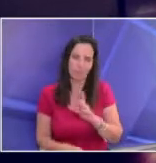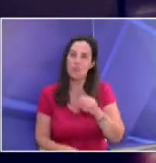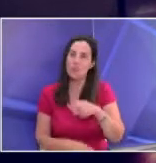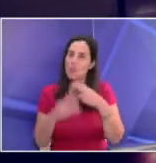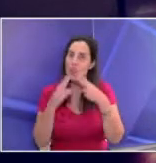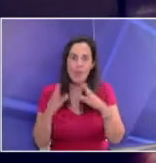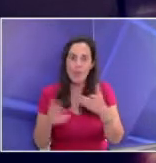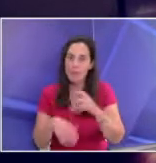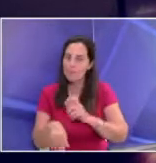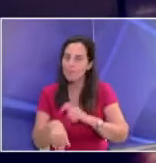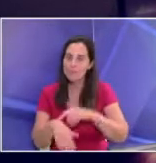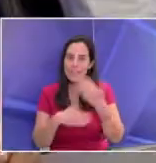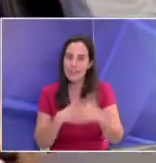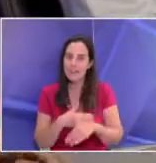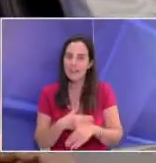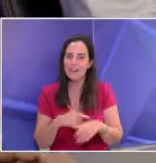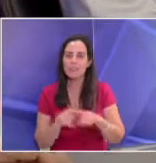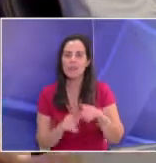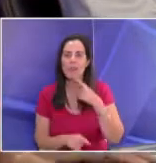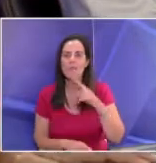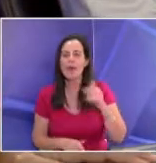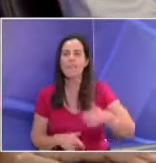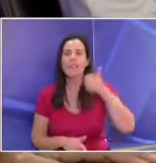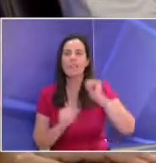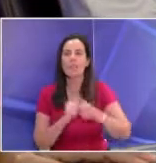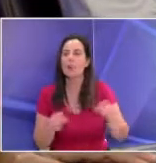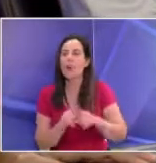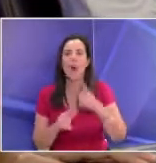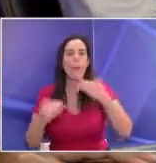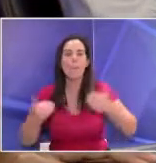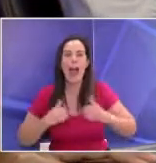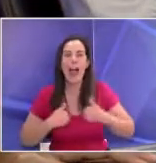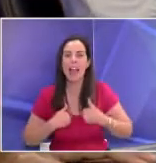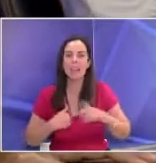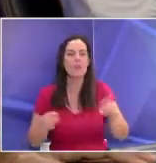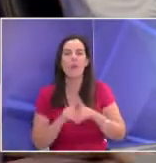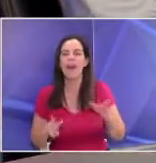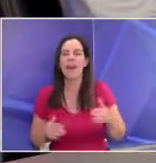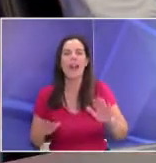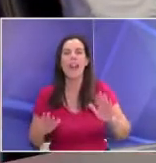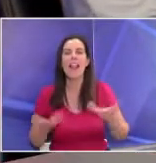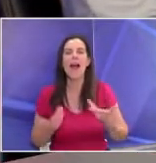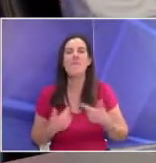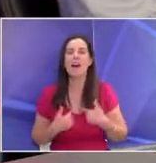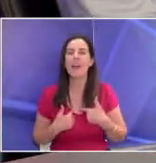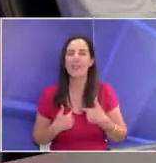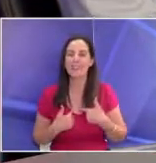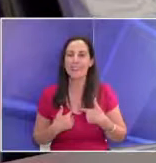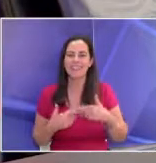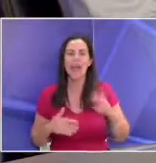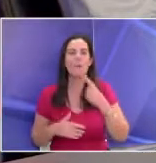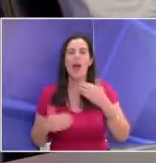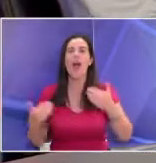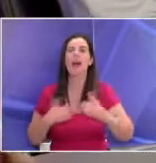תגובה מהירה, כי התוכנית נגמרת. זה כמו שהוא דיבר על מירי רגב, זה כמו שמדברים עליי, זה כמו שזה... למה? אני מת עליך. הימין לא, הם